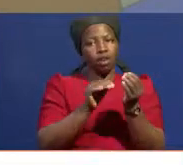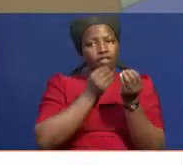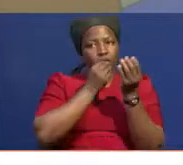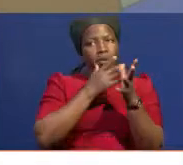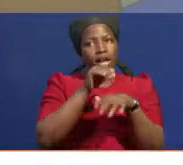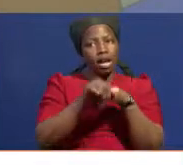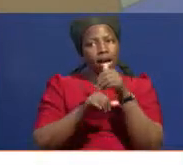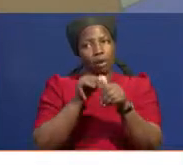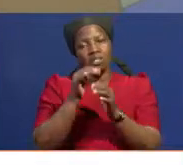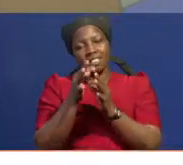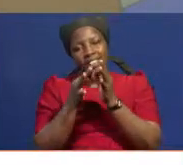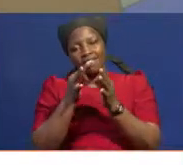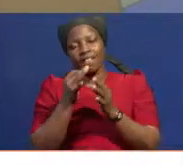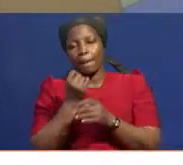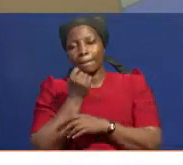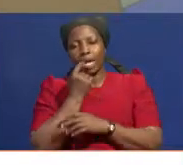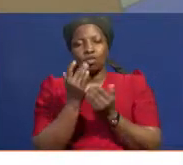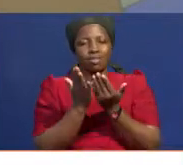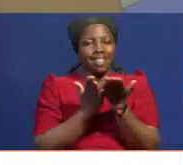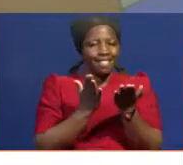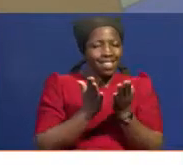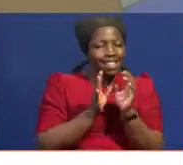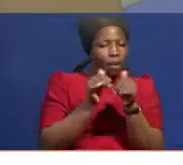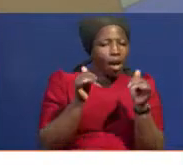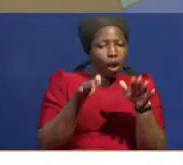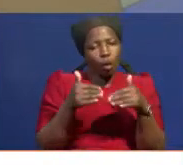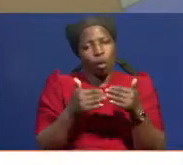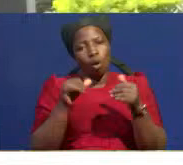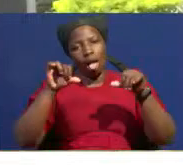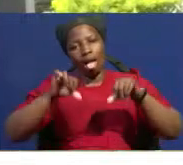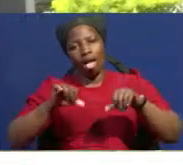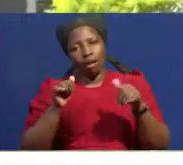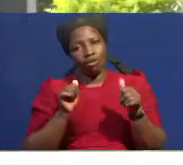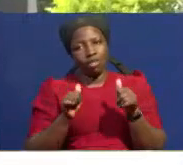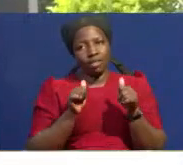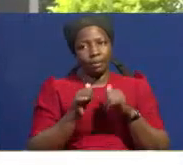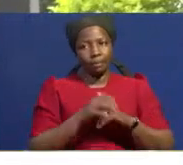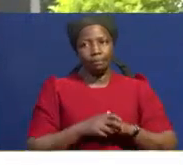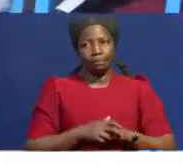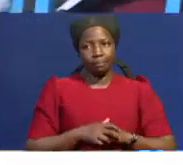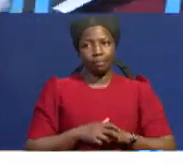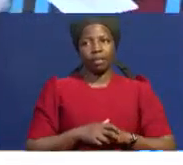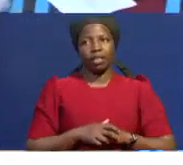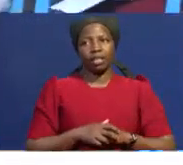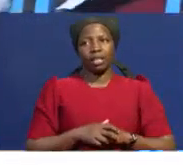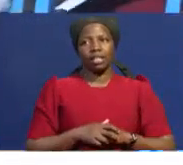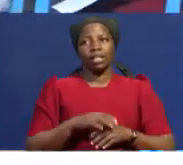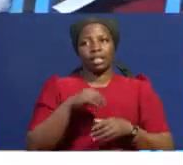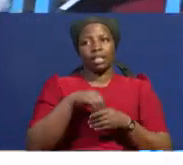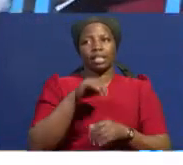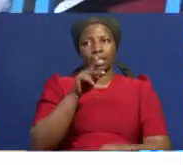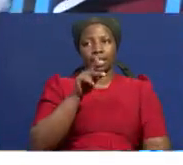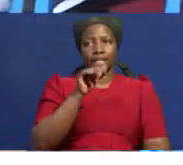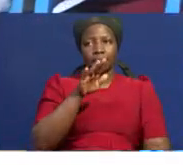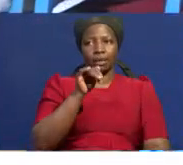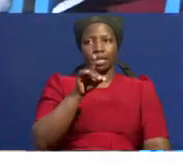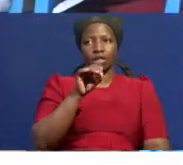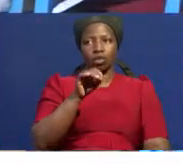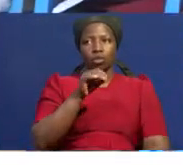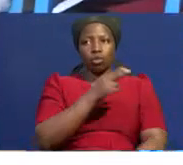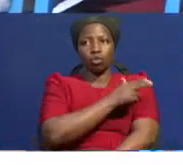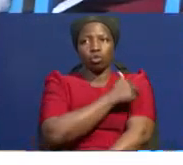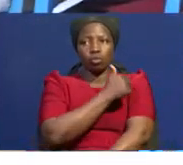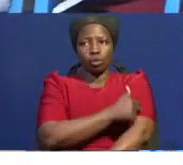wanazopokea. Wakiongea wakati wa kikao cha kutathmini maoni ya umma katika kituo cha afya cha Kambajo huko Bondo,